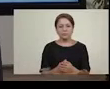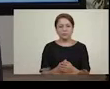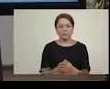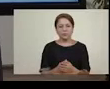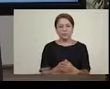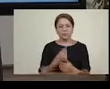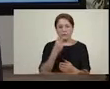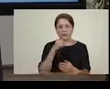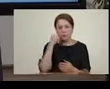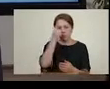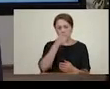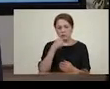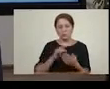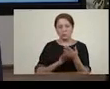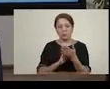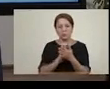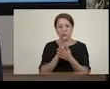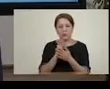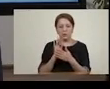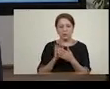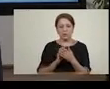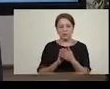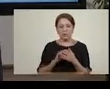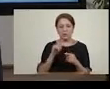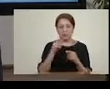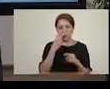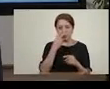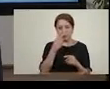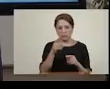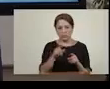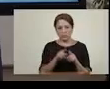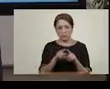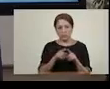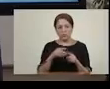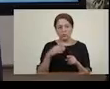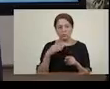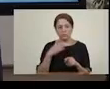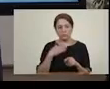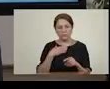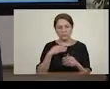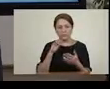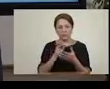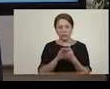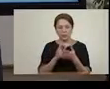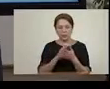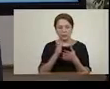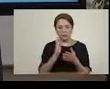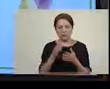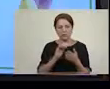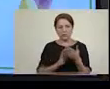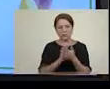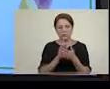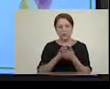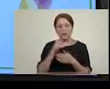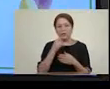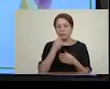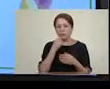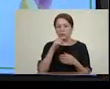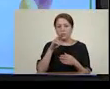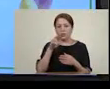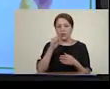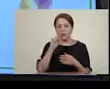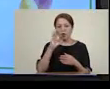2 yillik o'tlar. 2 yillik o'tlarga mana ko'rib turganingizdek, bizlar uchun tanish bo'lgan o'simliklar, qizil lavlagi,